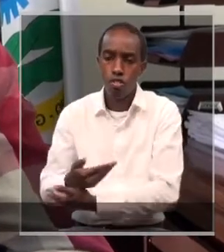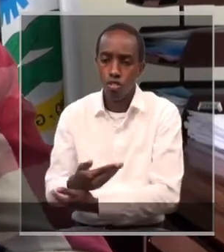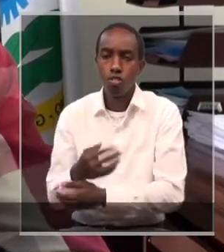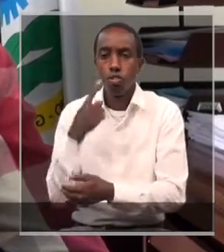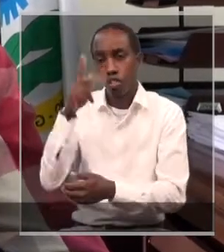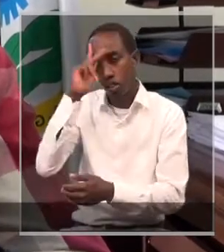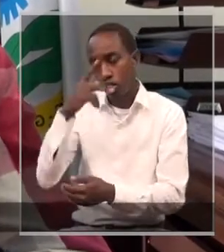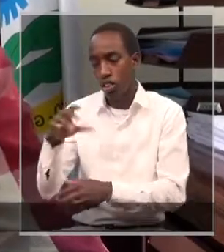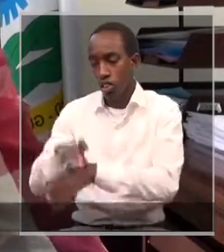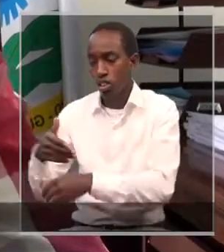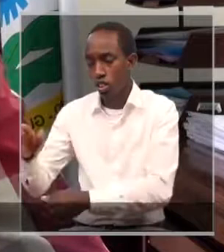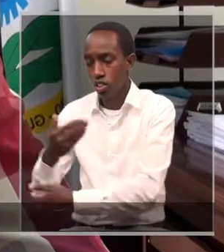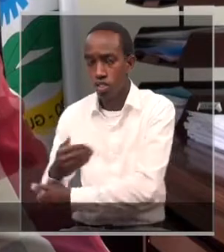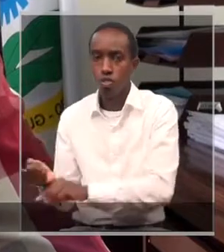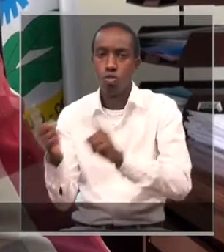barashishikariza kujyana abana ku mashuri